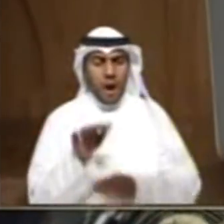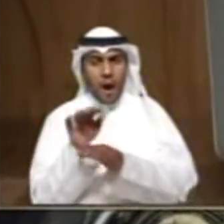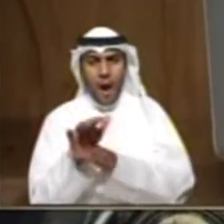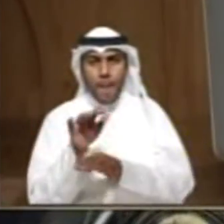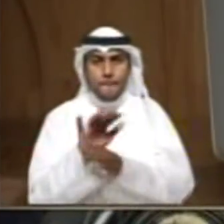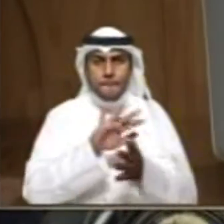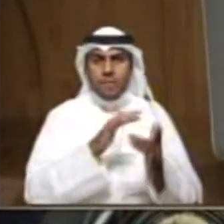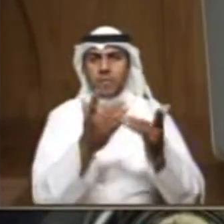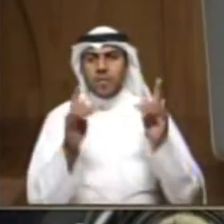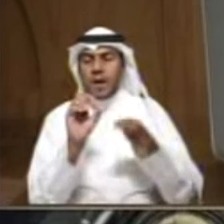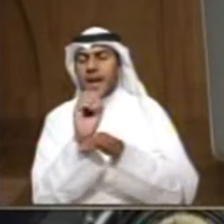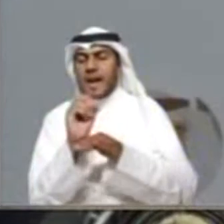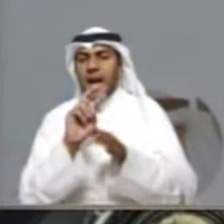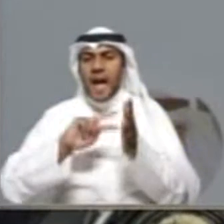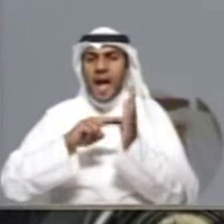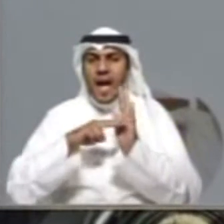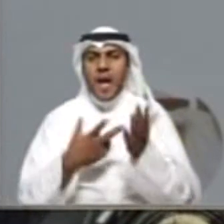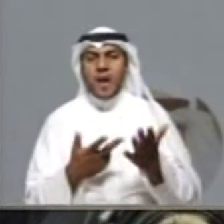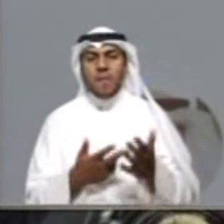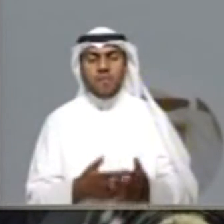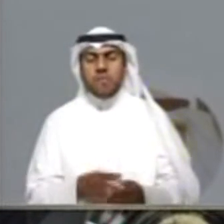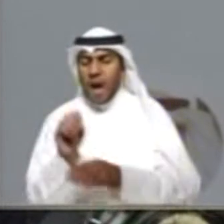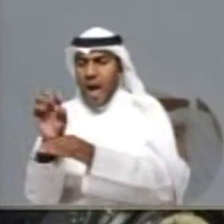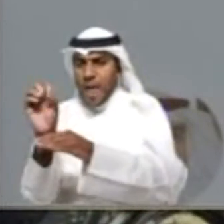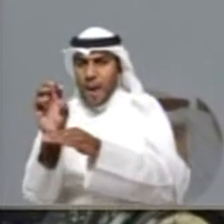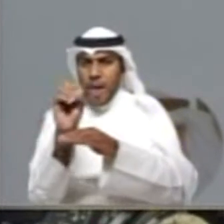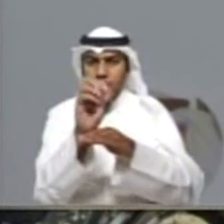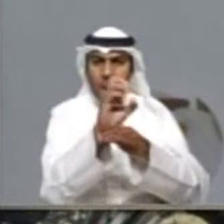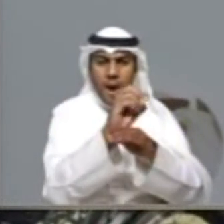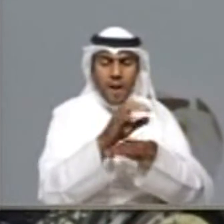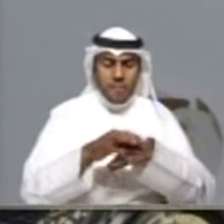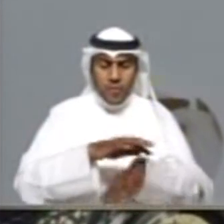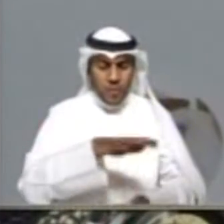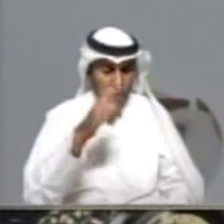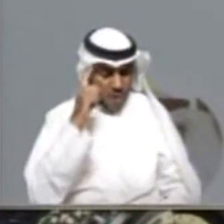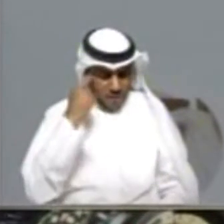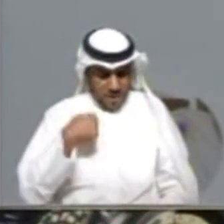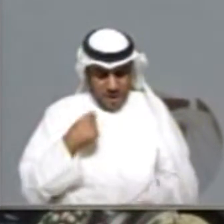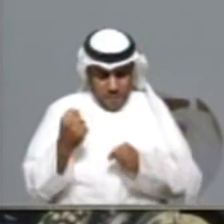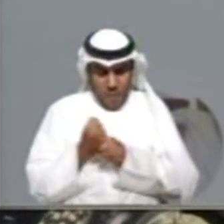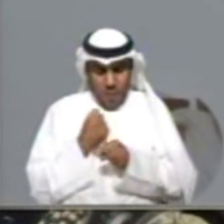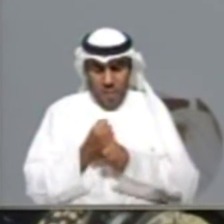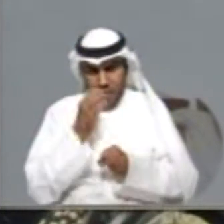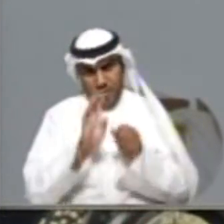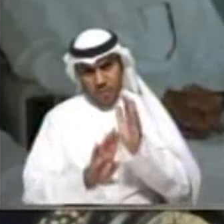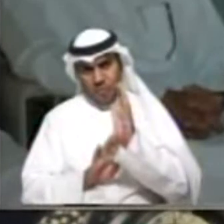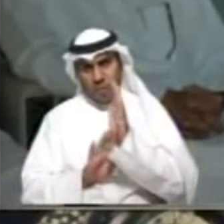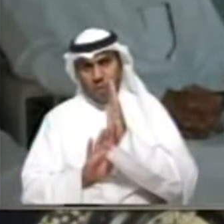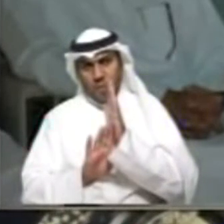مؤسسة عملك، خطوات ستجعلك سببا في تطوير وتحسين أداء جهة عملك من خلال مؤتمر